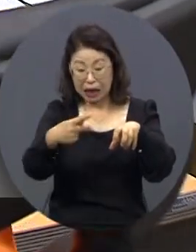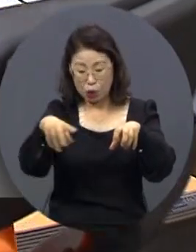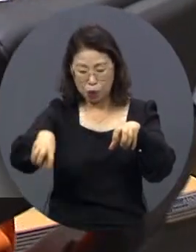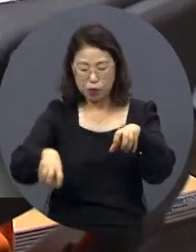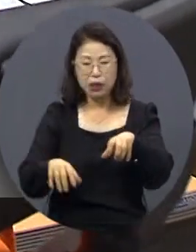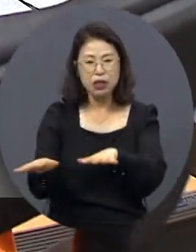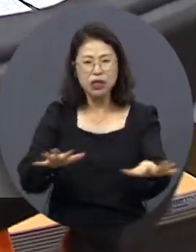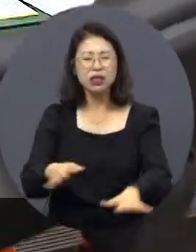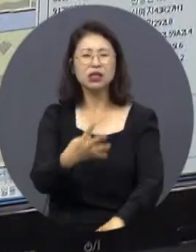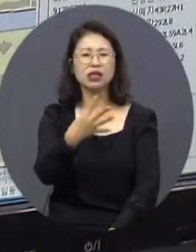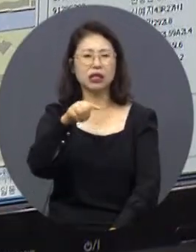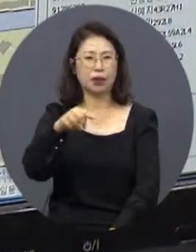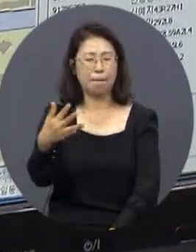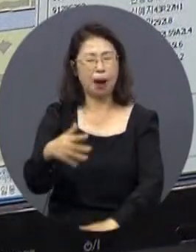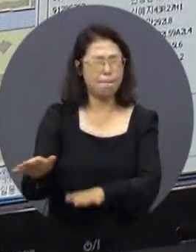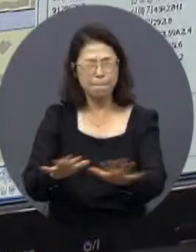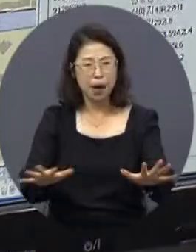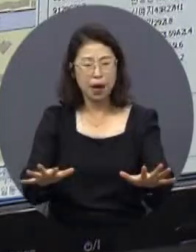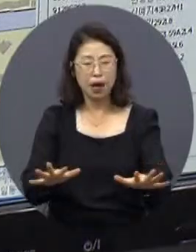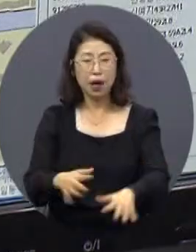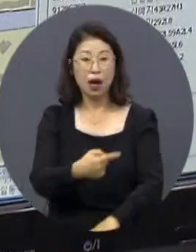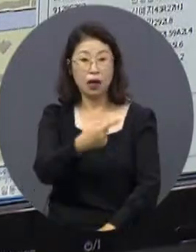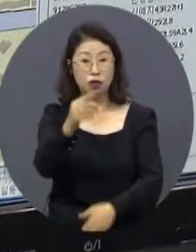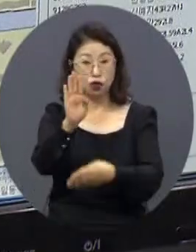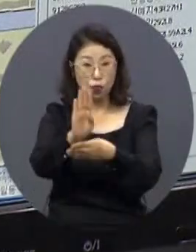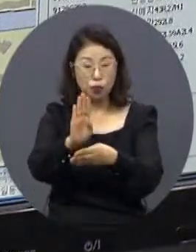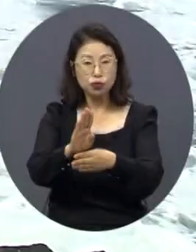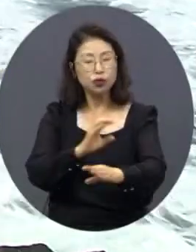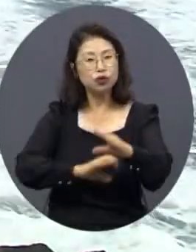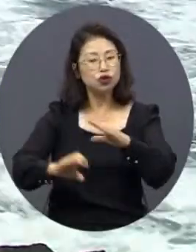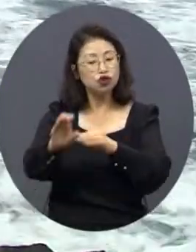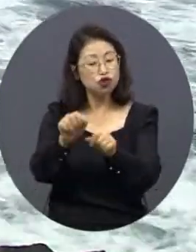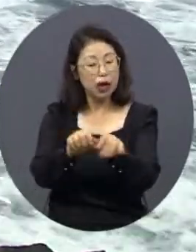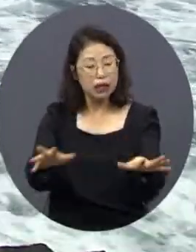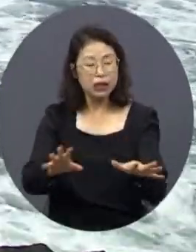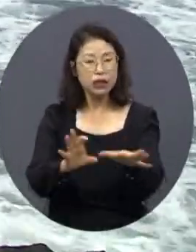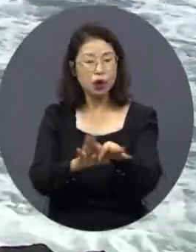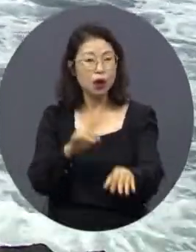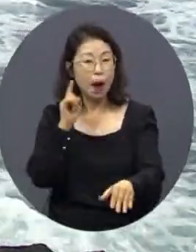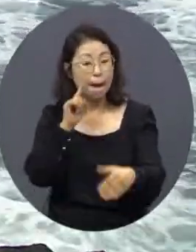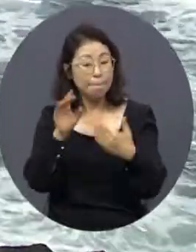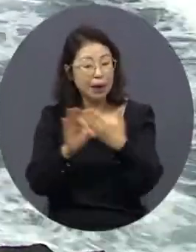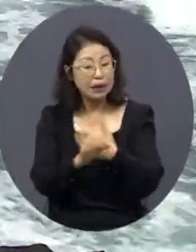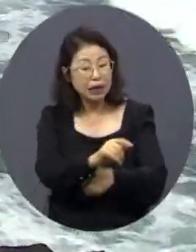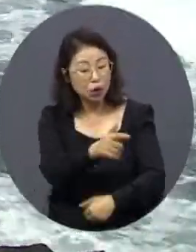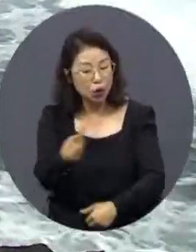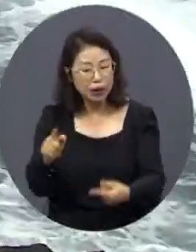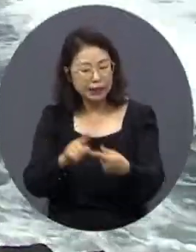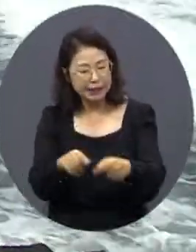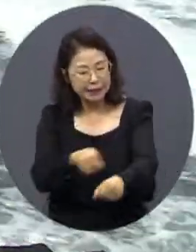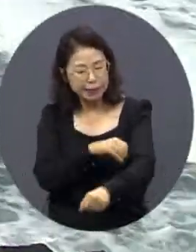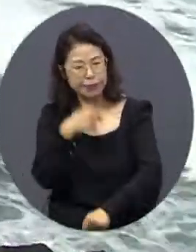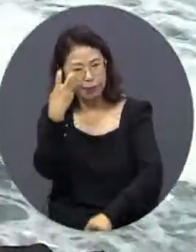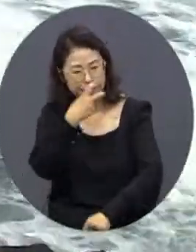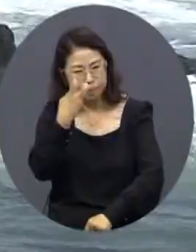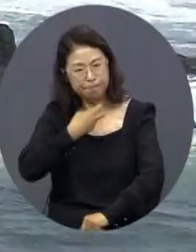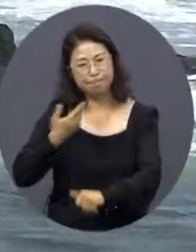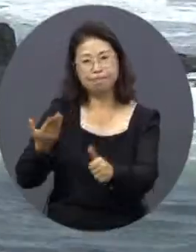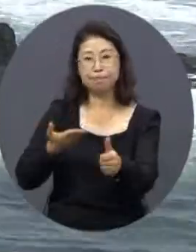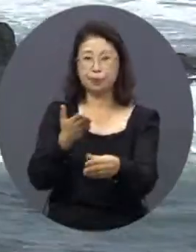4.8의 지진이 발생했는데 소방본부는 추가 지진 등 만일의 가능성에 대비해 각별히 주의해 달라고